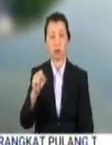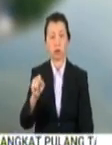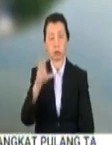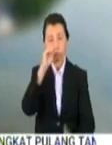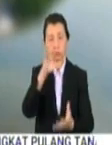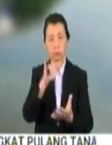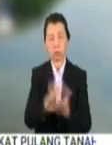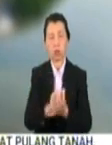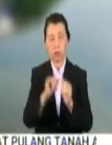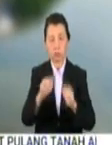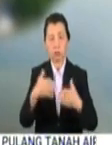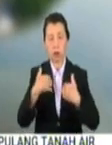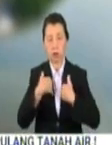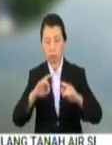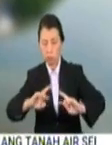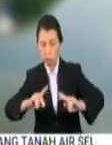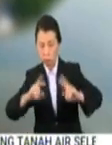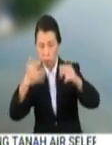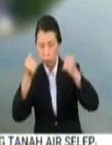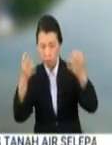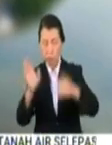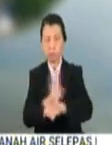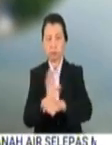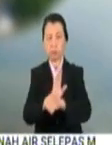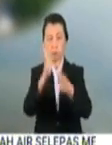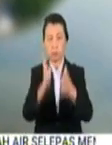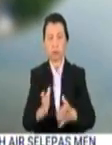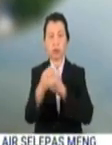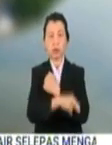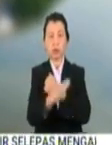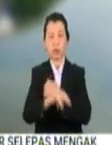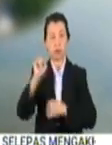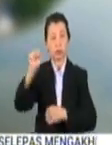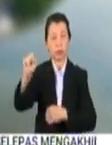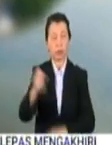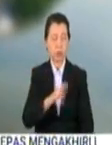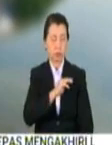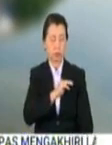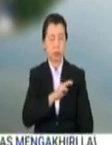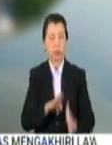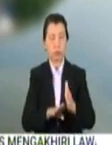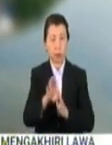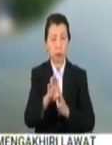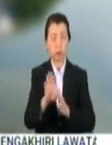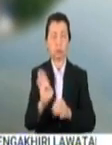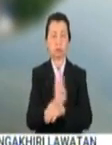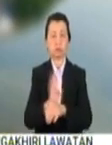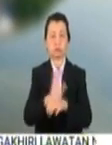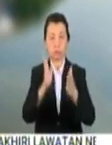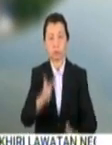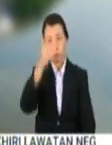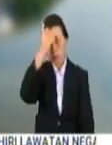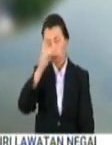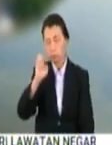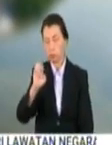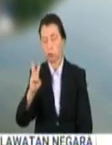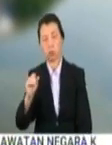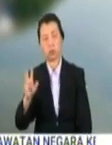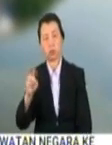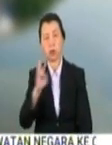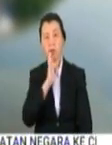dapat melahirkan dan membangunkan Lebih ramai Usahawan di negeri ini menteri pembangunan Usahawan dan koperasi Datuk Iwan benedik